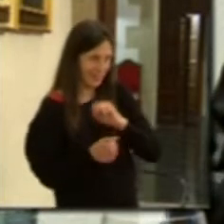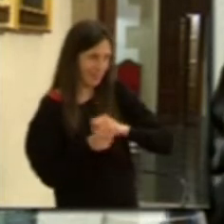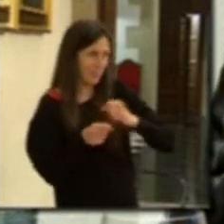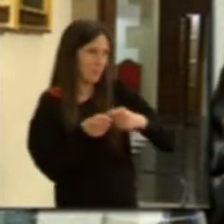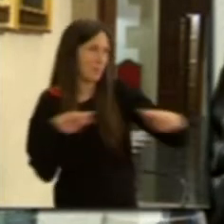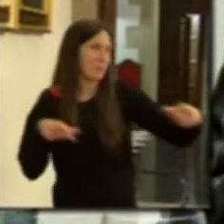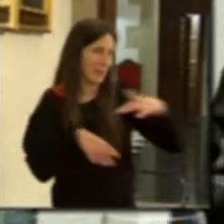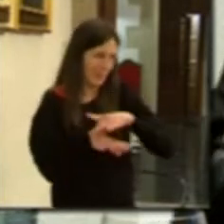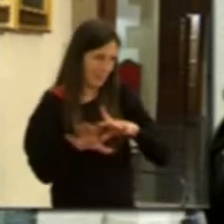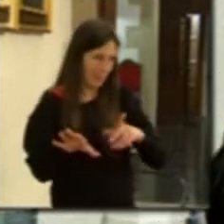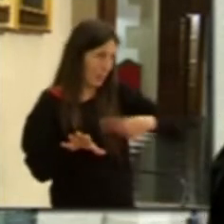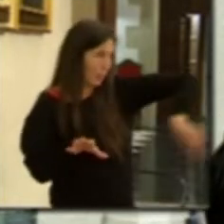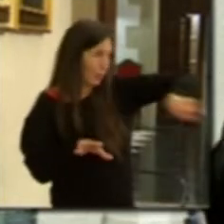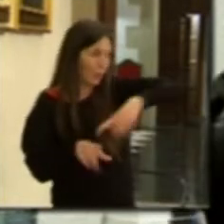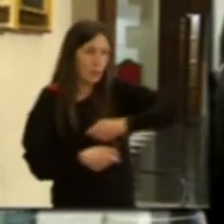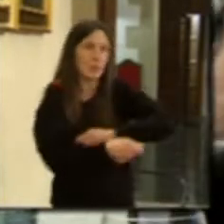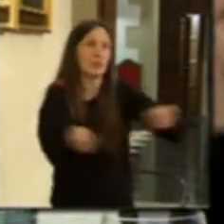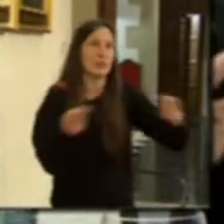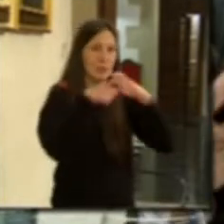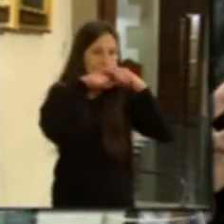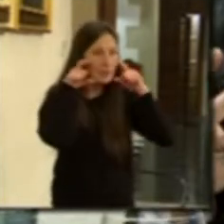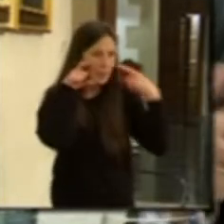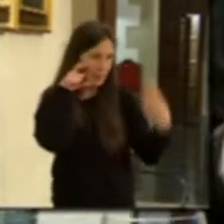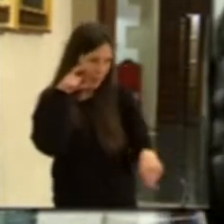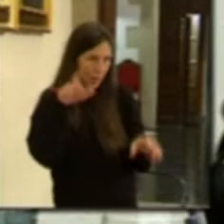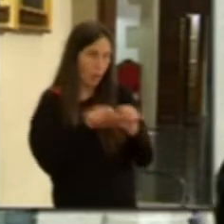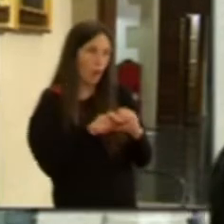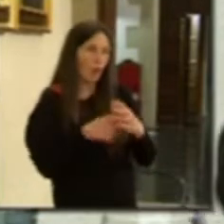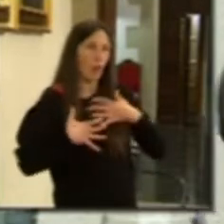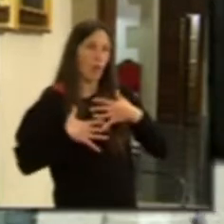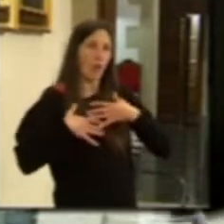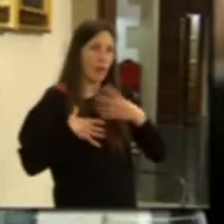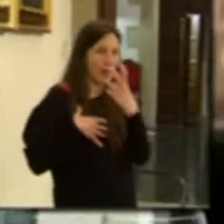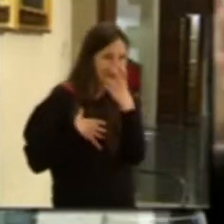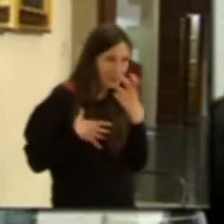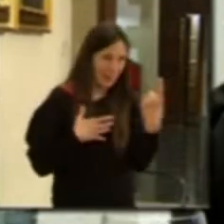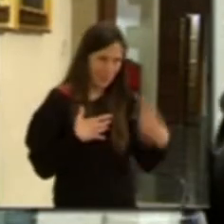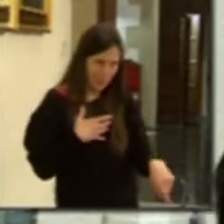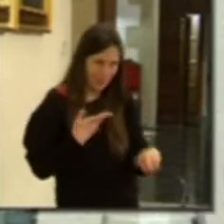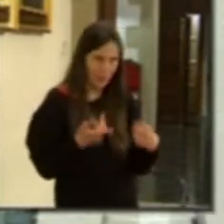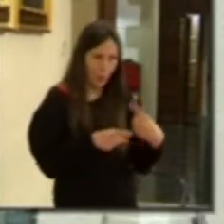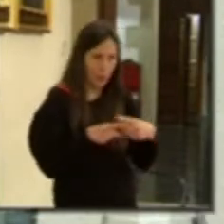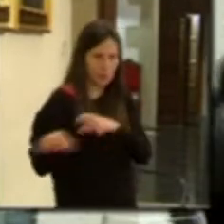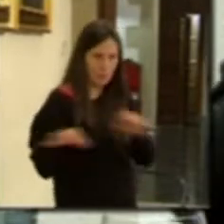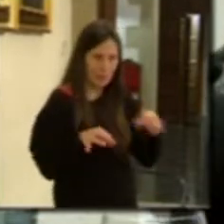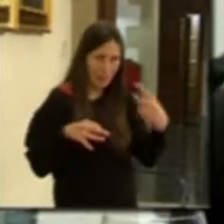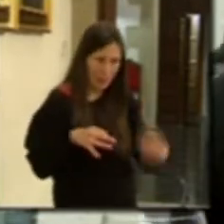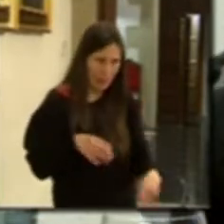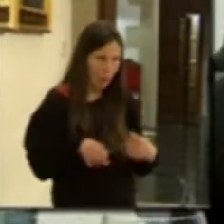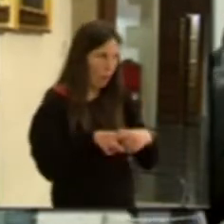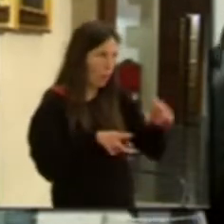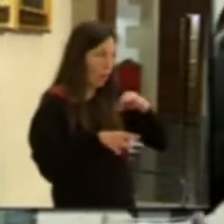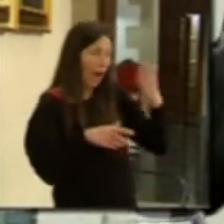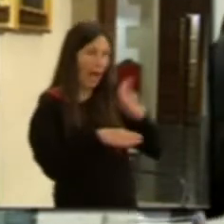tenim mascaretes, que han de patir perquè no tenim respiradors, que hem de patir perquè no havíem previst, aleshores, simultàniament, a